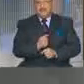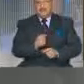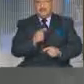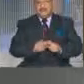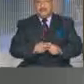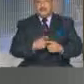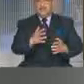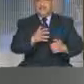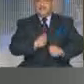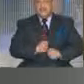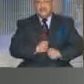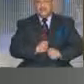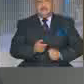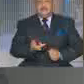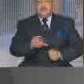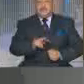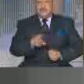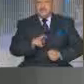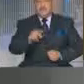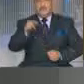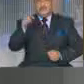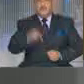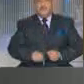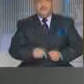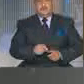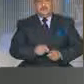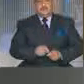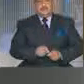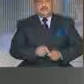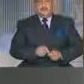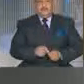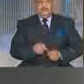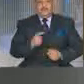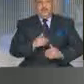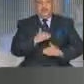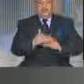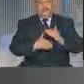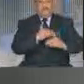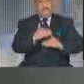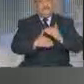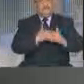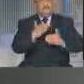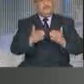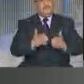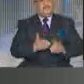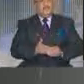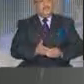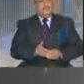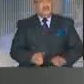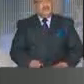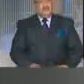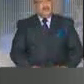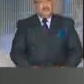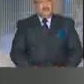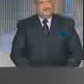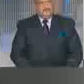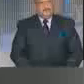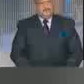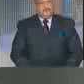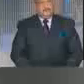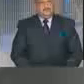القرار وفي الإنجاز وفي المتابعة متاع الإنجاز بصفة خاصة. المشروع تبروه مربوط ارتباط عضوي